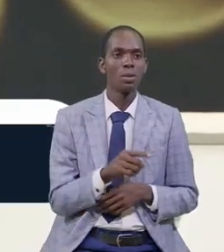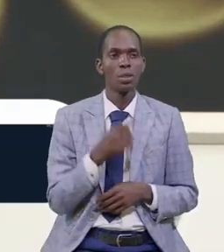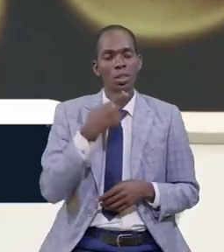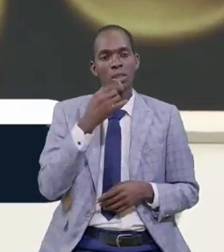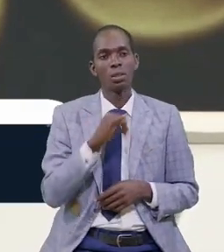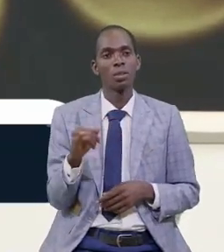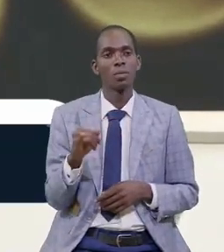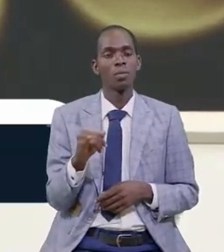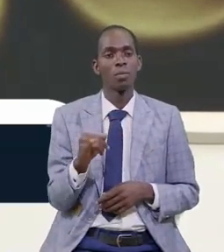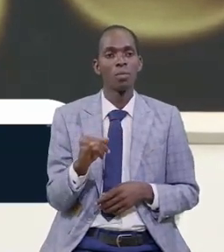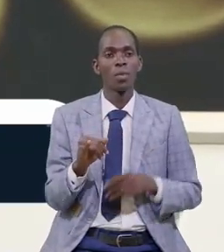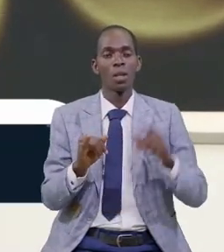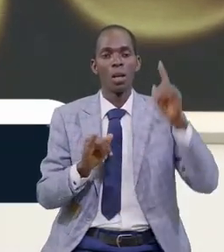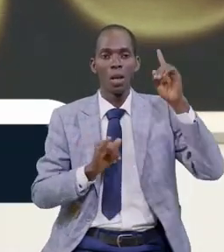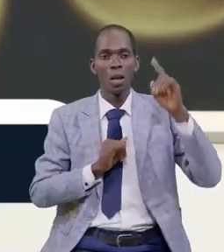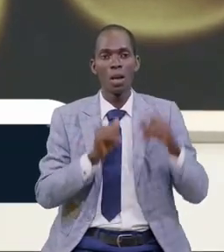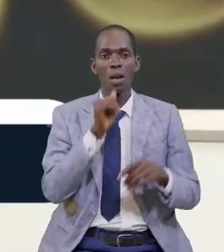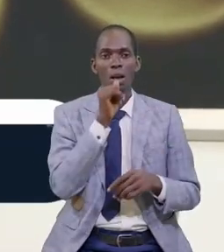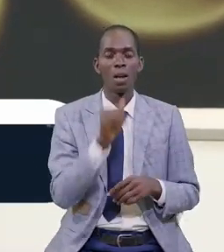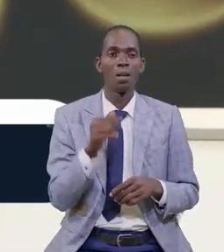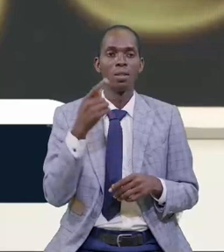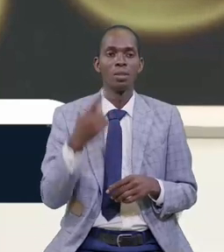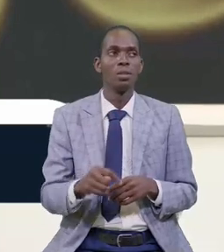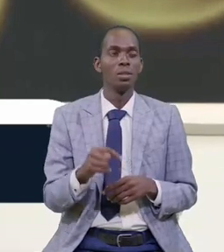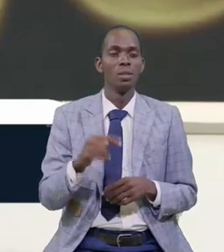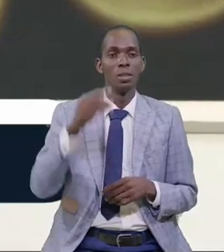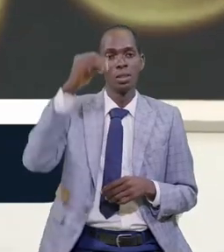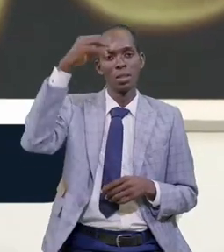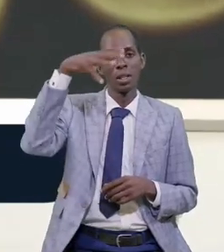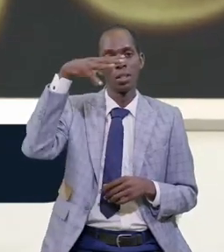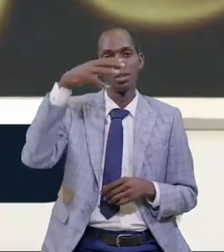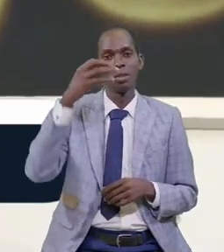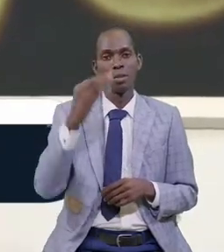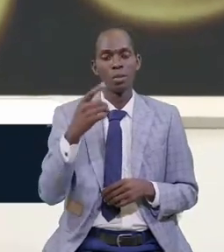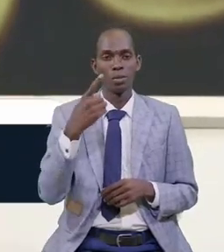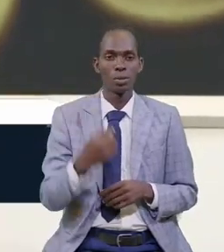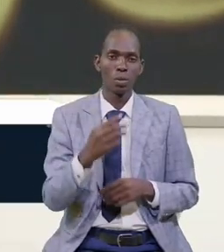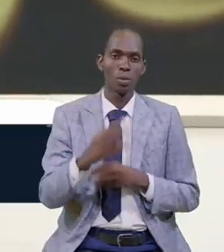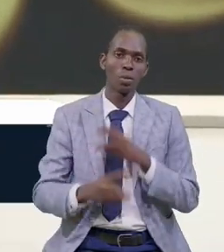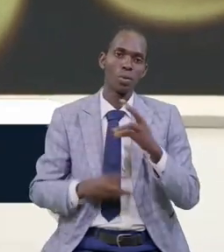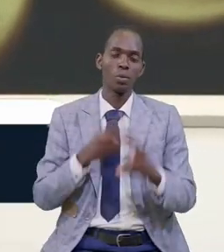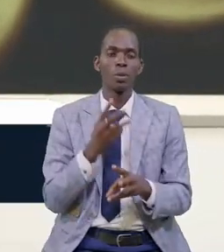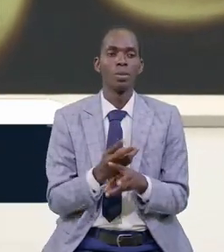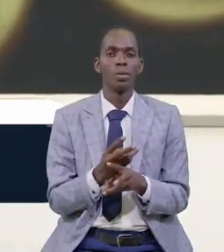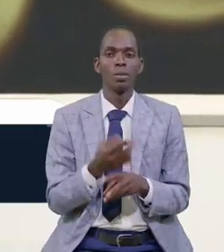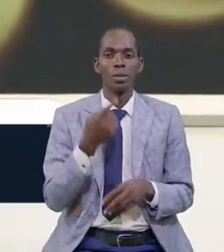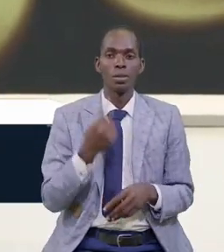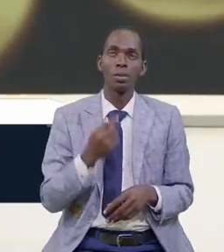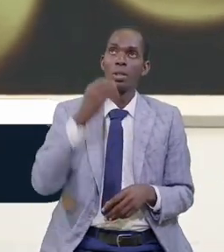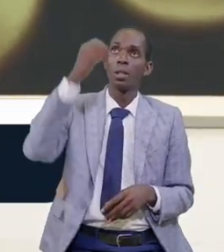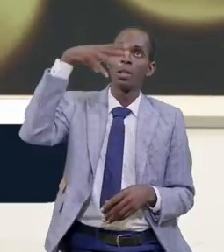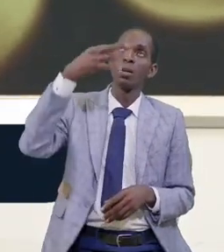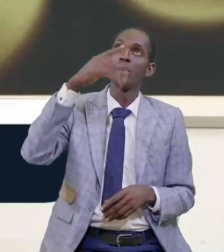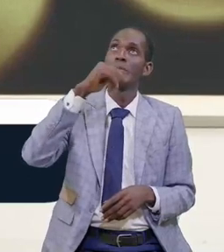dit je suis la Lumière du monde la lumière